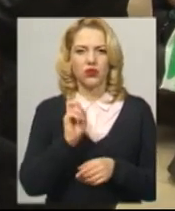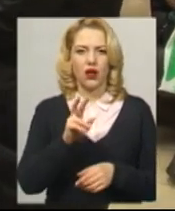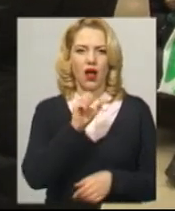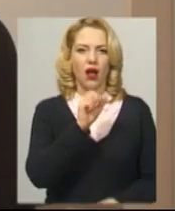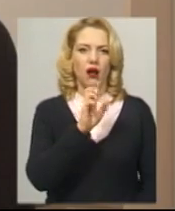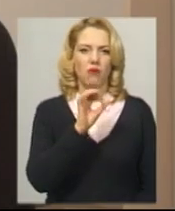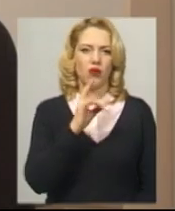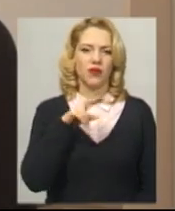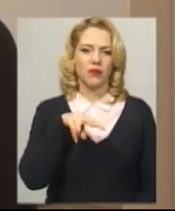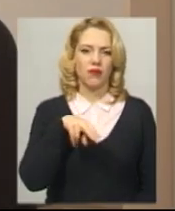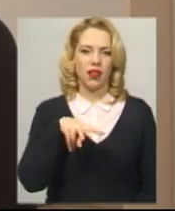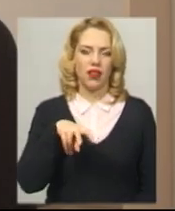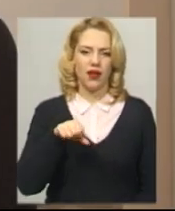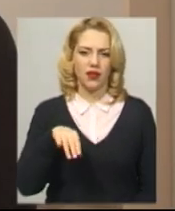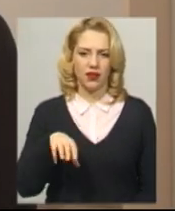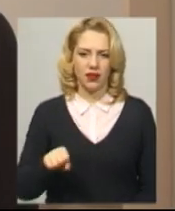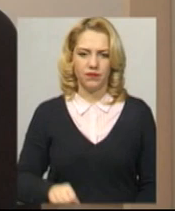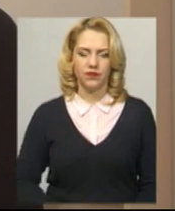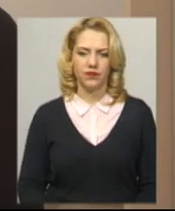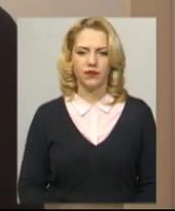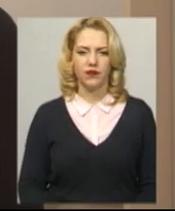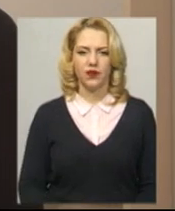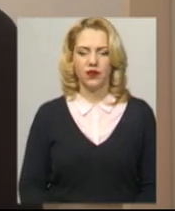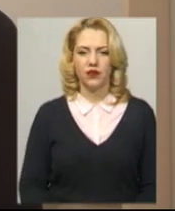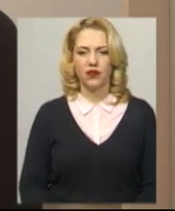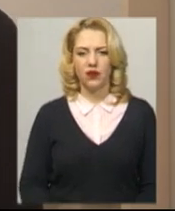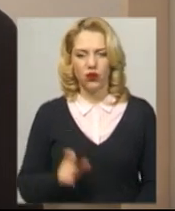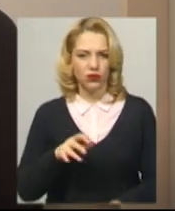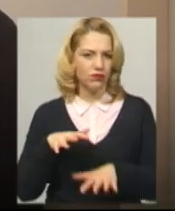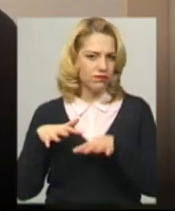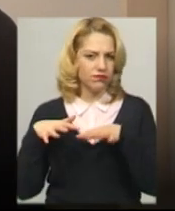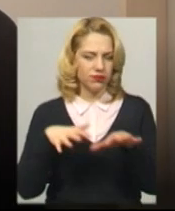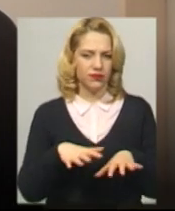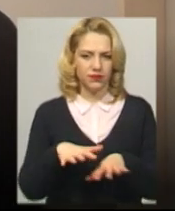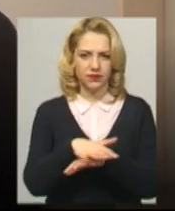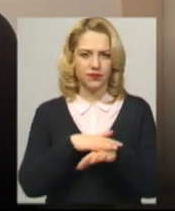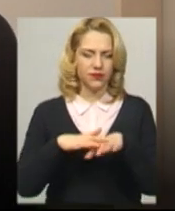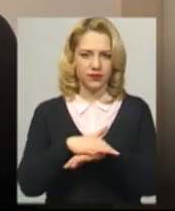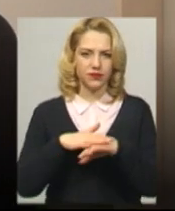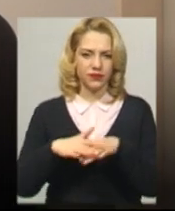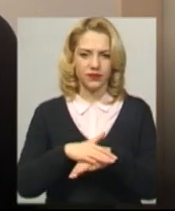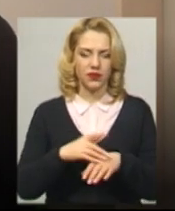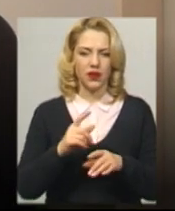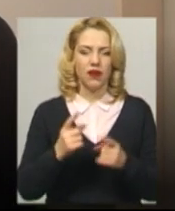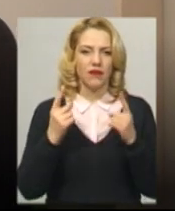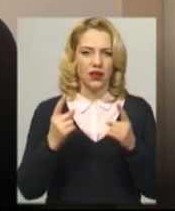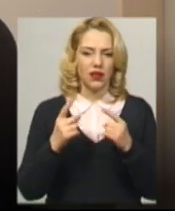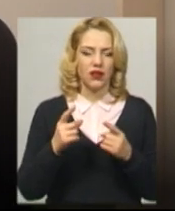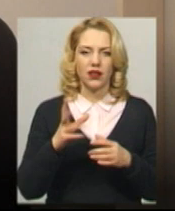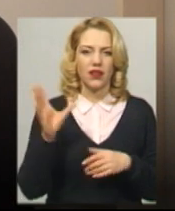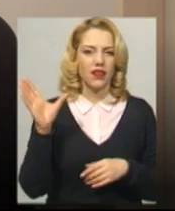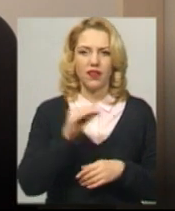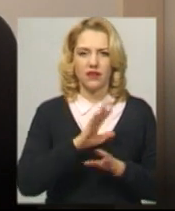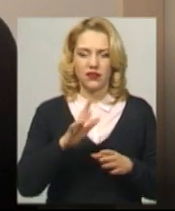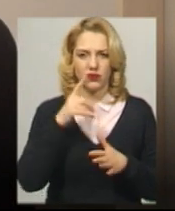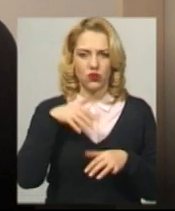Центру обслуговування клієнтів АТ «Хмельницьгаз» Ірина Решетник. Наплив людей дійсно був великий, тому що не всі спочатку зрозуміли, що